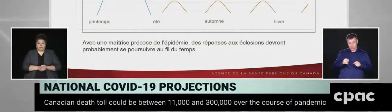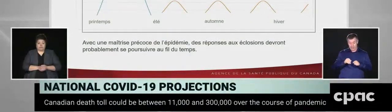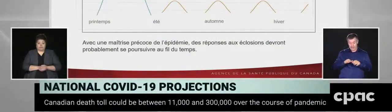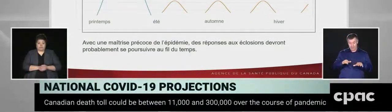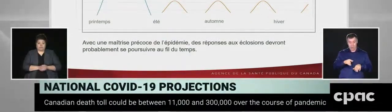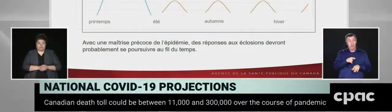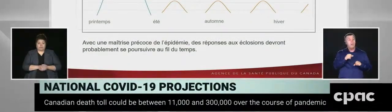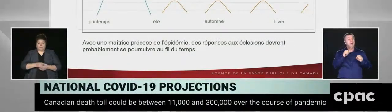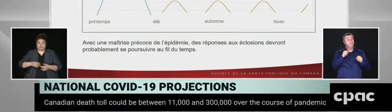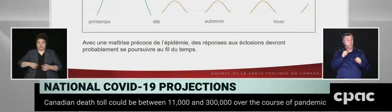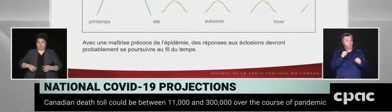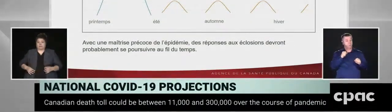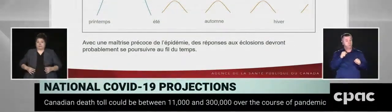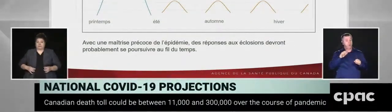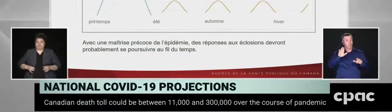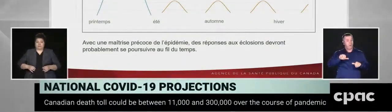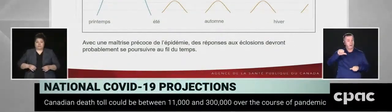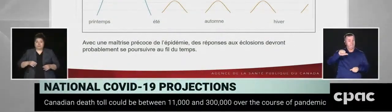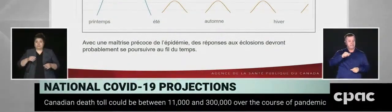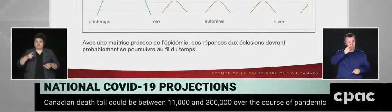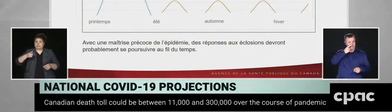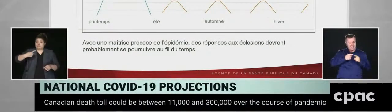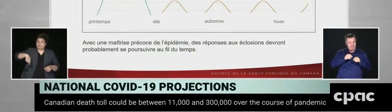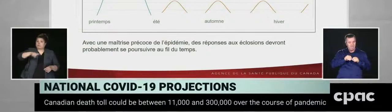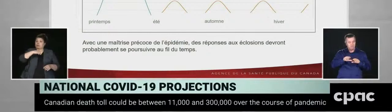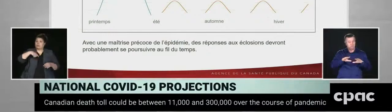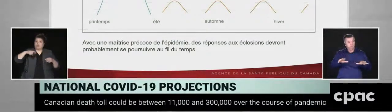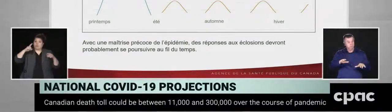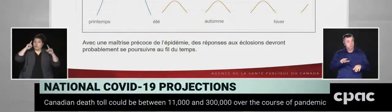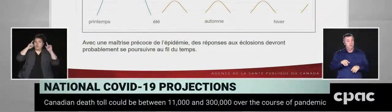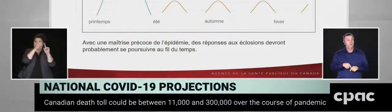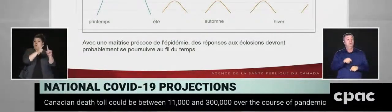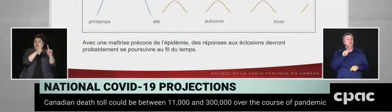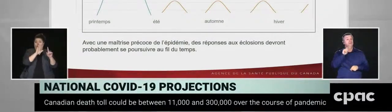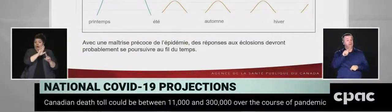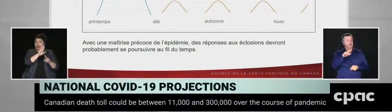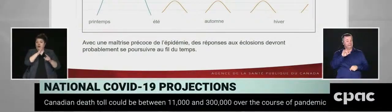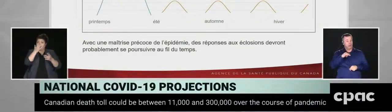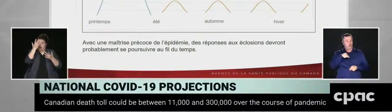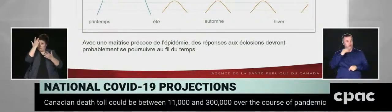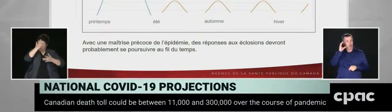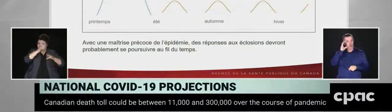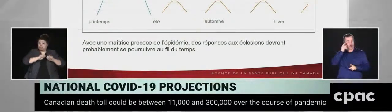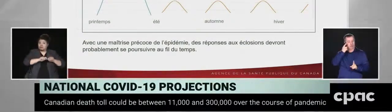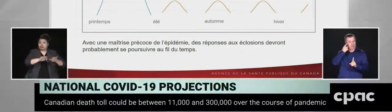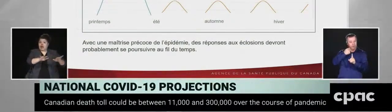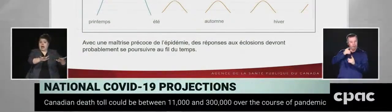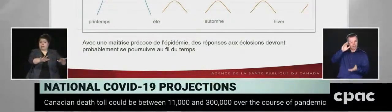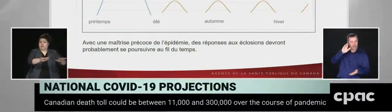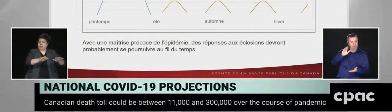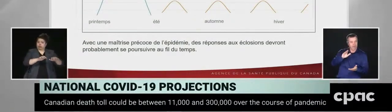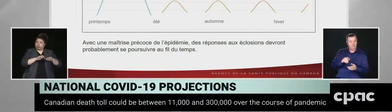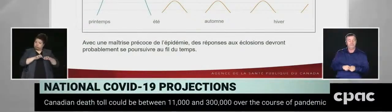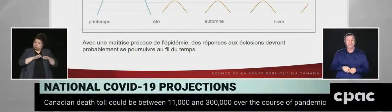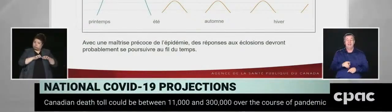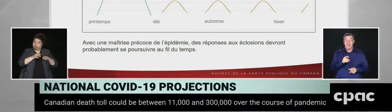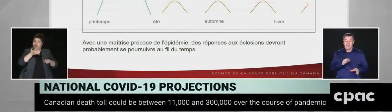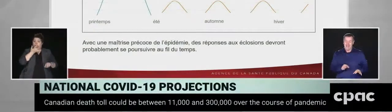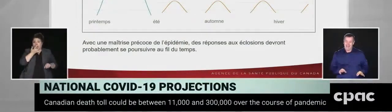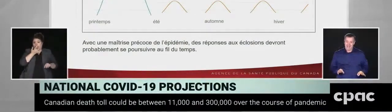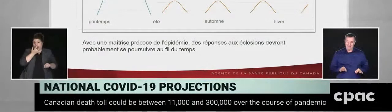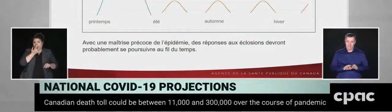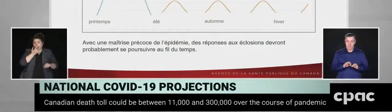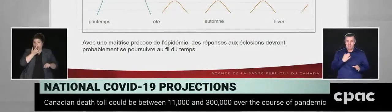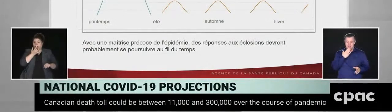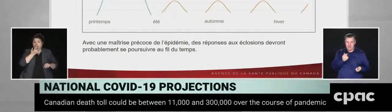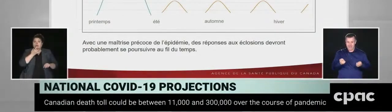et la durée de l'épidémie, et c'est ce que nous visons. Il est essentiel de maîtriser rapidement l'épidémie pendant